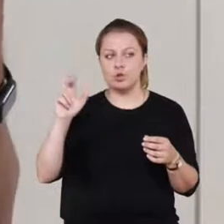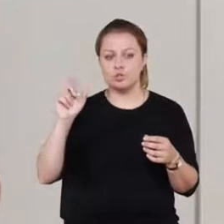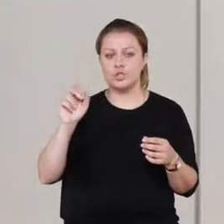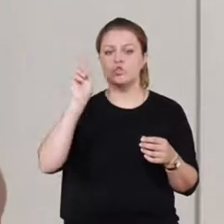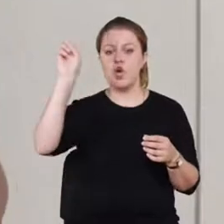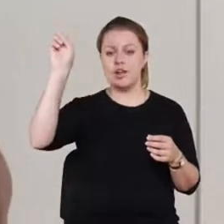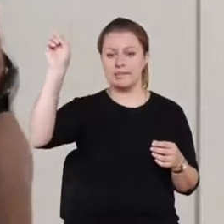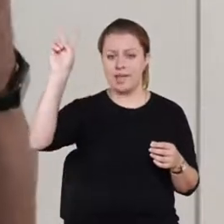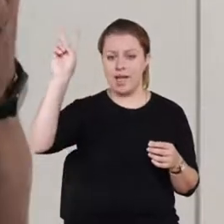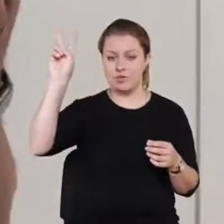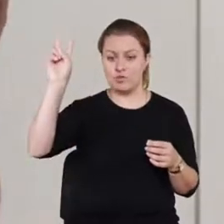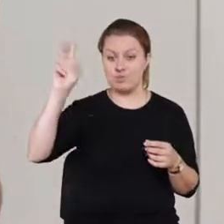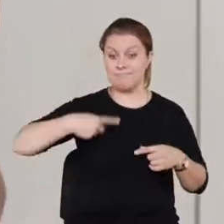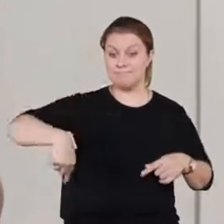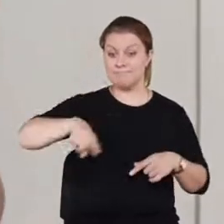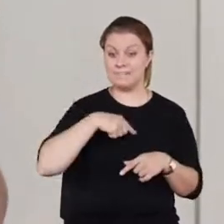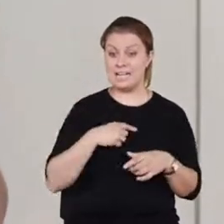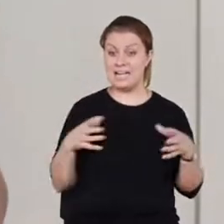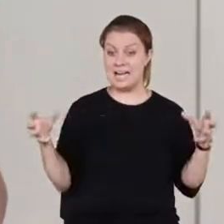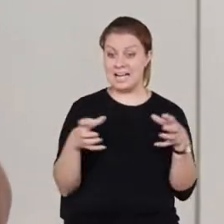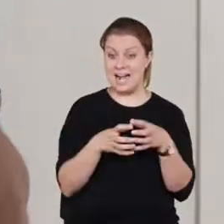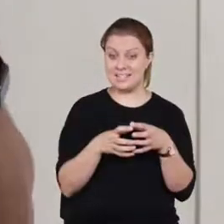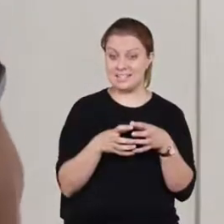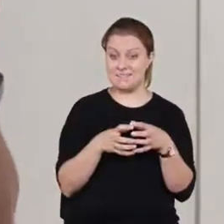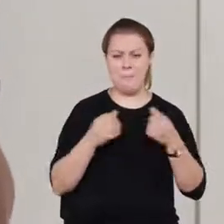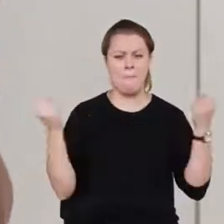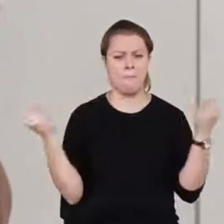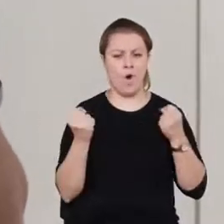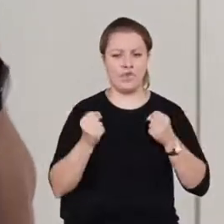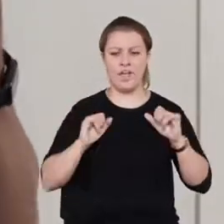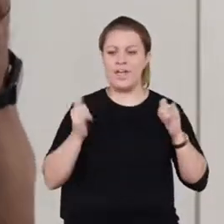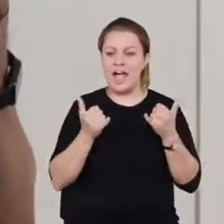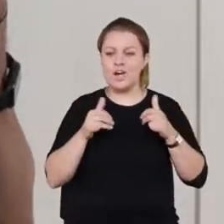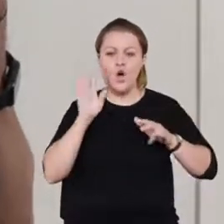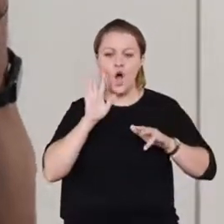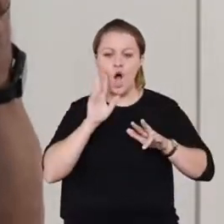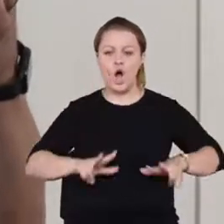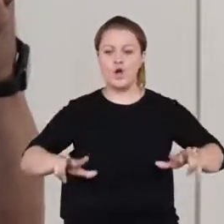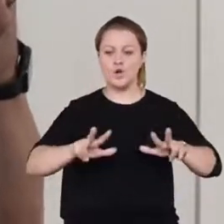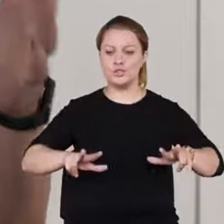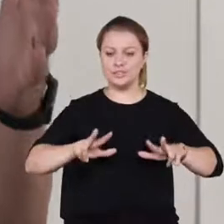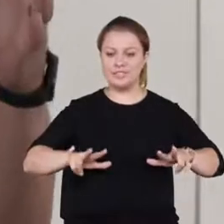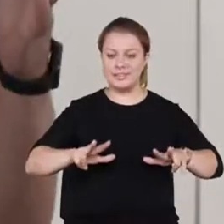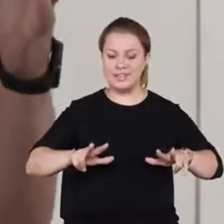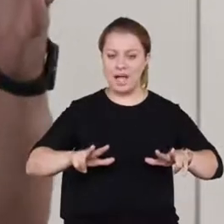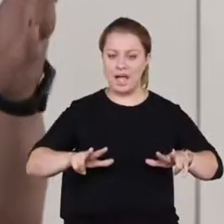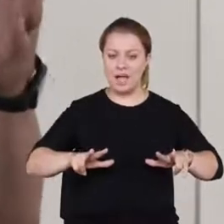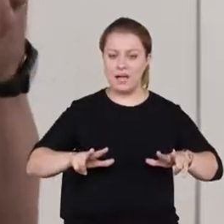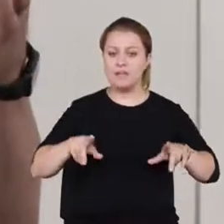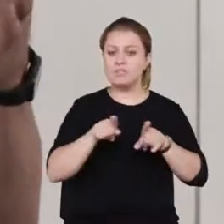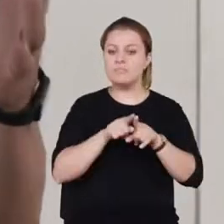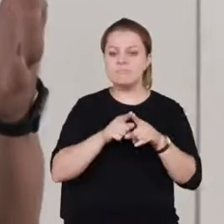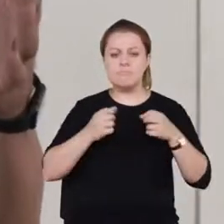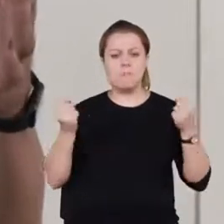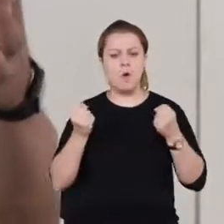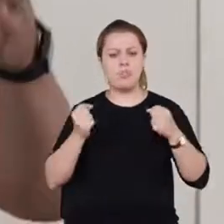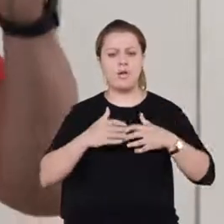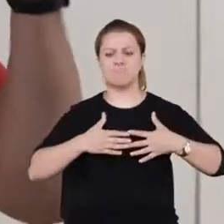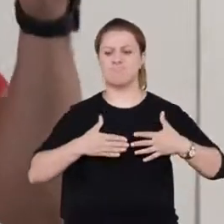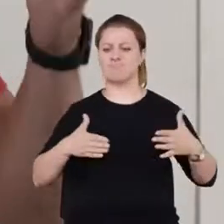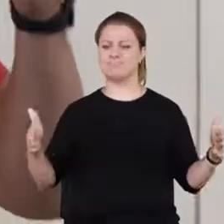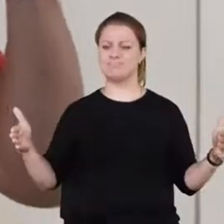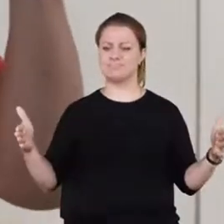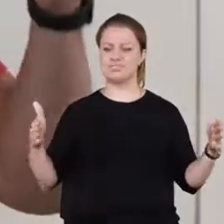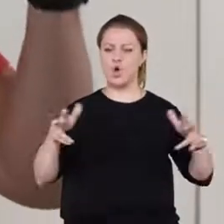będziemy razem, jedną wielką narodową rodziną, ta wizja narodu jest taką wizją właśnie rozszerzonej, patriarchalnej rodziny. No,